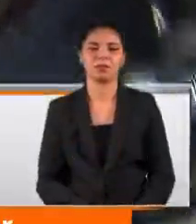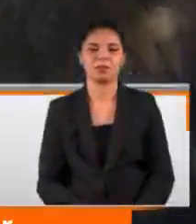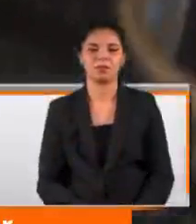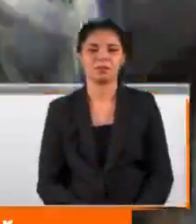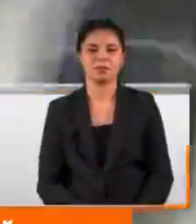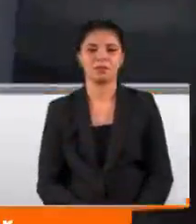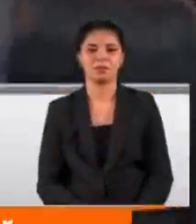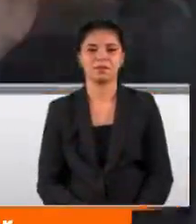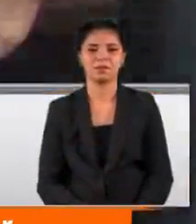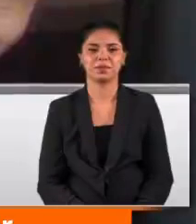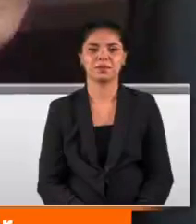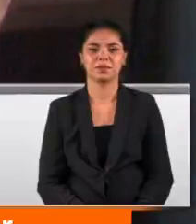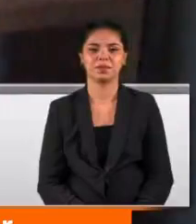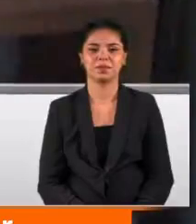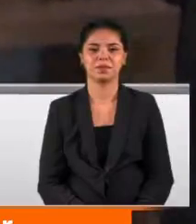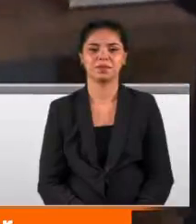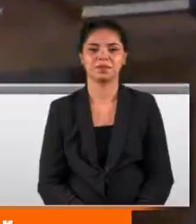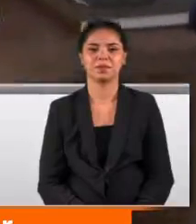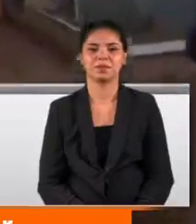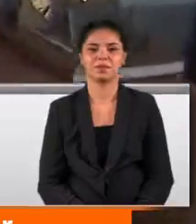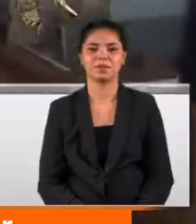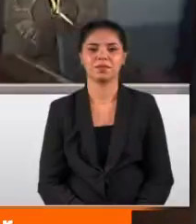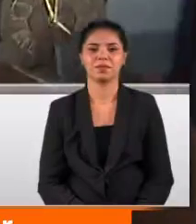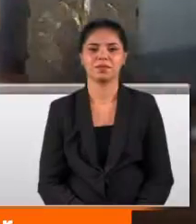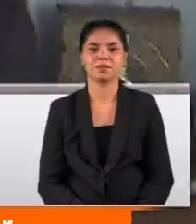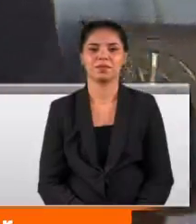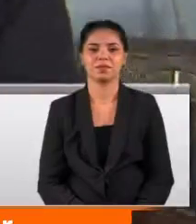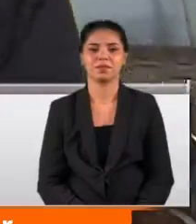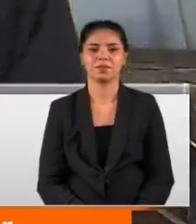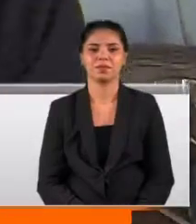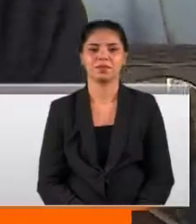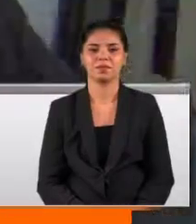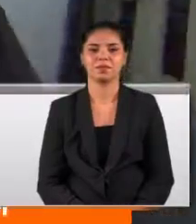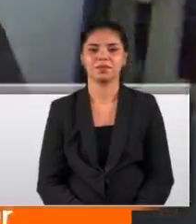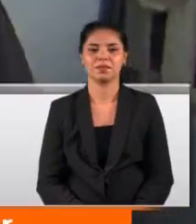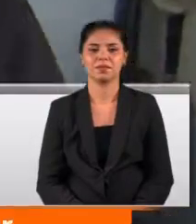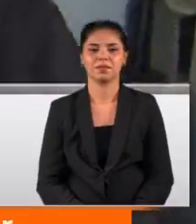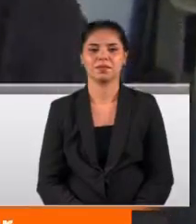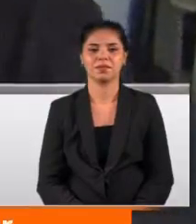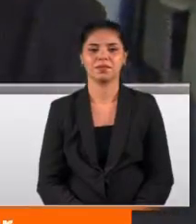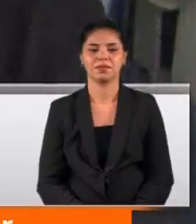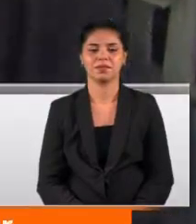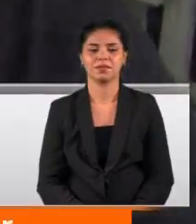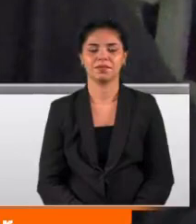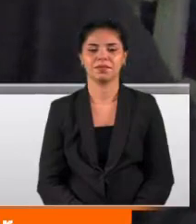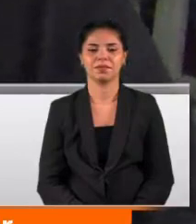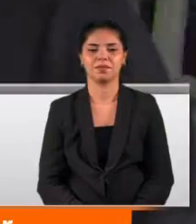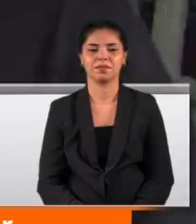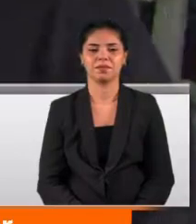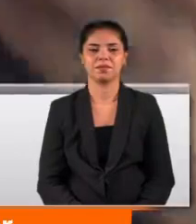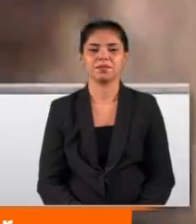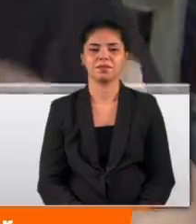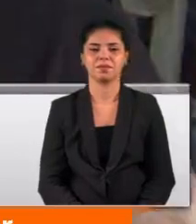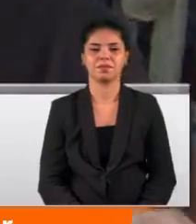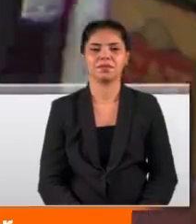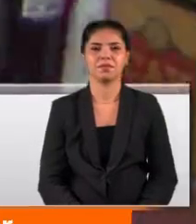saçım uzun. Ne zaman sigortalandı? Eylül hareketlerinden evvel sigorta yaptırdım kesilmesin diye. Sık üretim bittikten sonra sigortasını